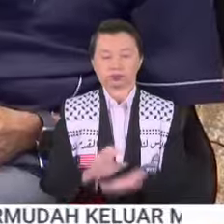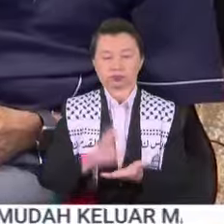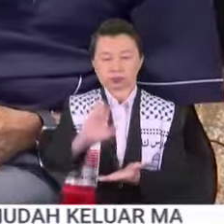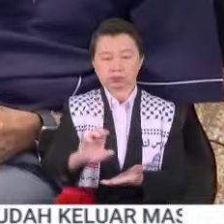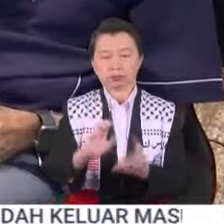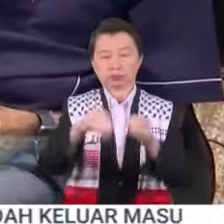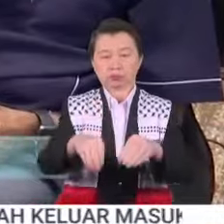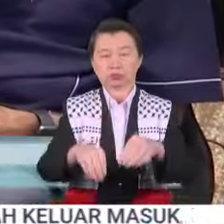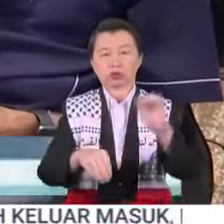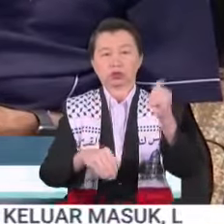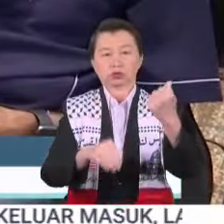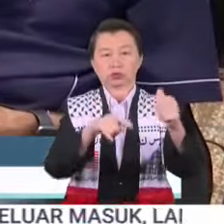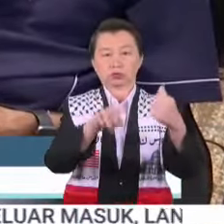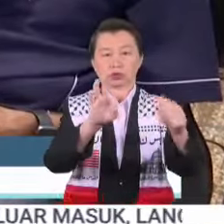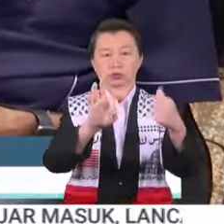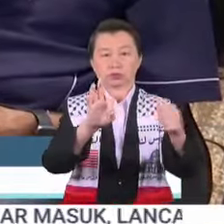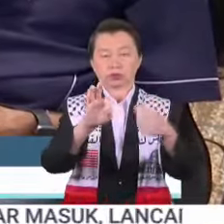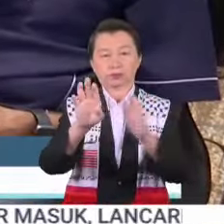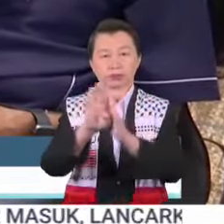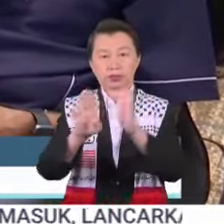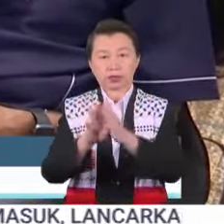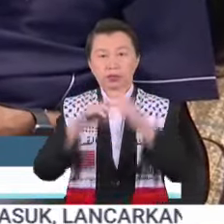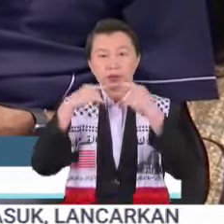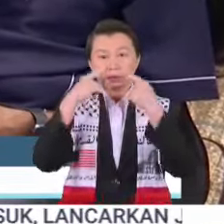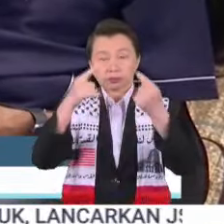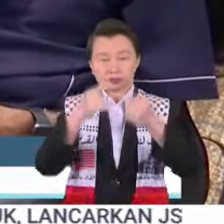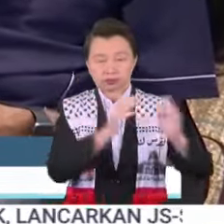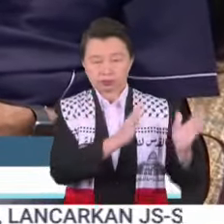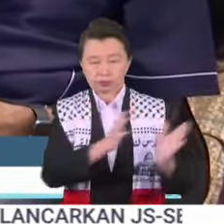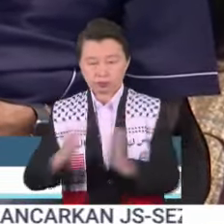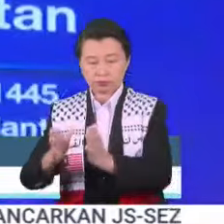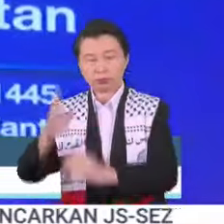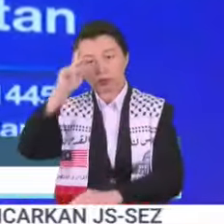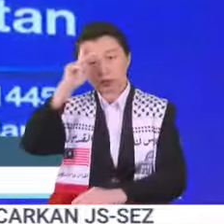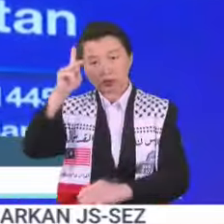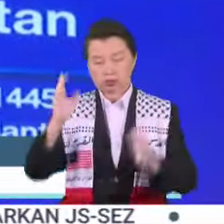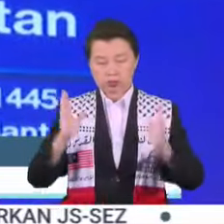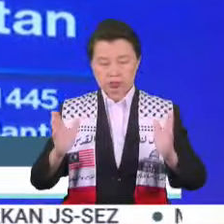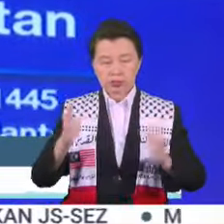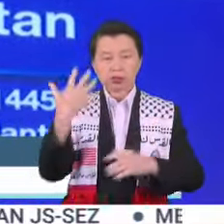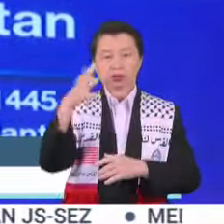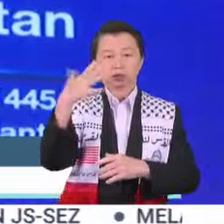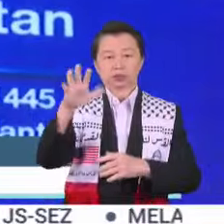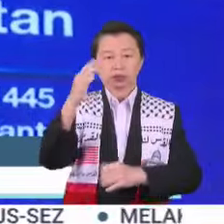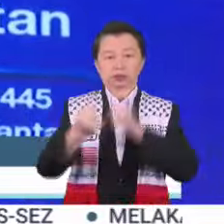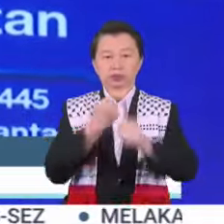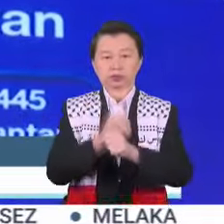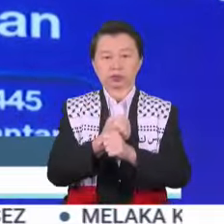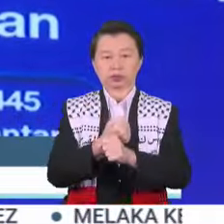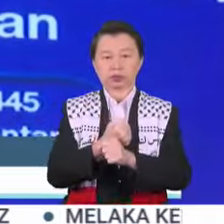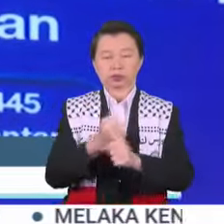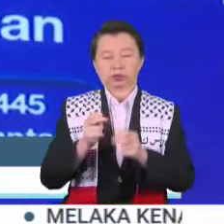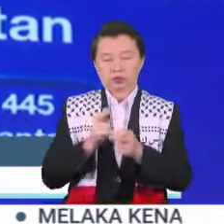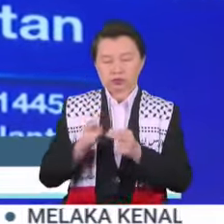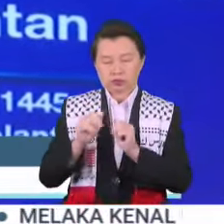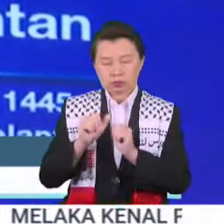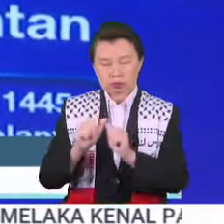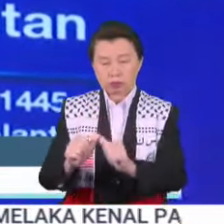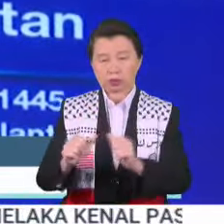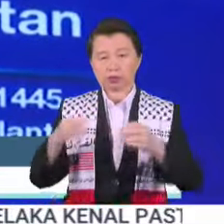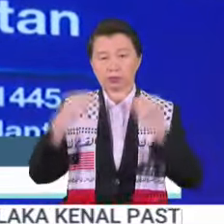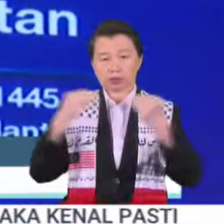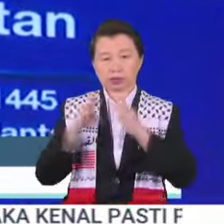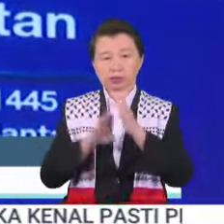Pelaburan berjumlah RM10.9 bilion berjaya direalisasikan di Kelantan dalam tempoh 15 tahun. Ia hasil usaha konsisten